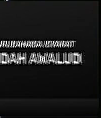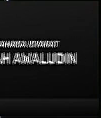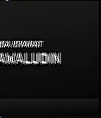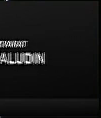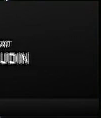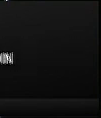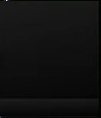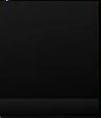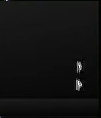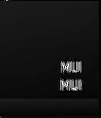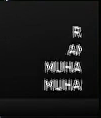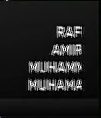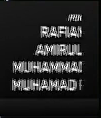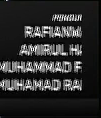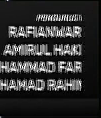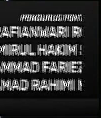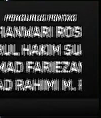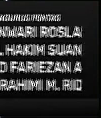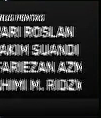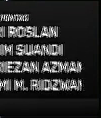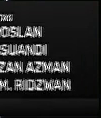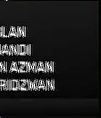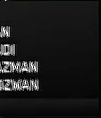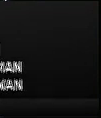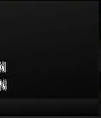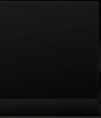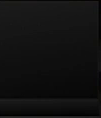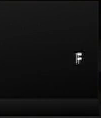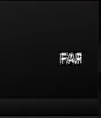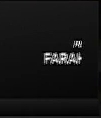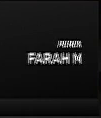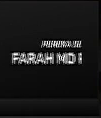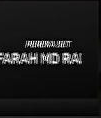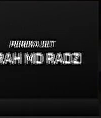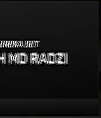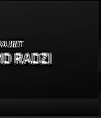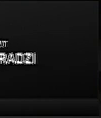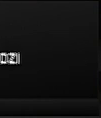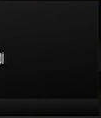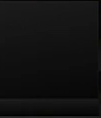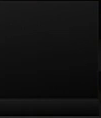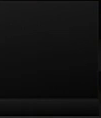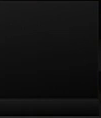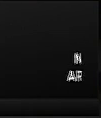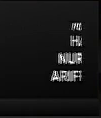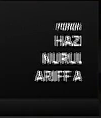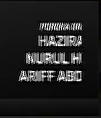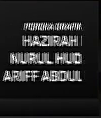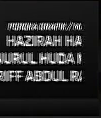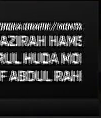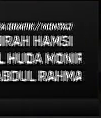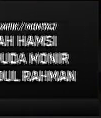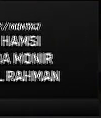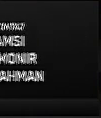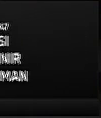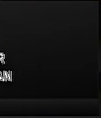akan bersama-sama untuk membangunkan kehidupan mereka. Ya. Rumah contohnya ialah yang saya sebutkan tadi, bawah 30 tahun ke